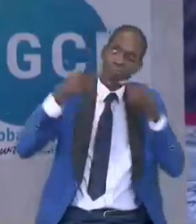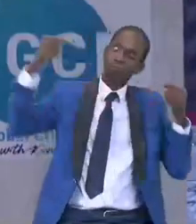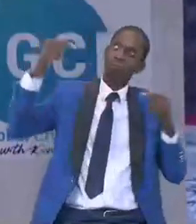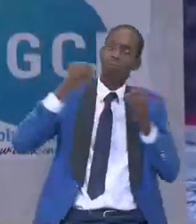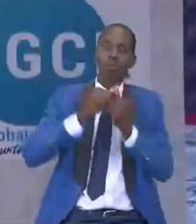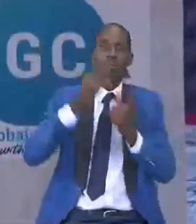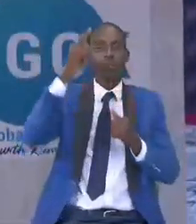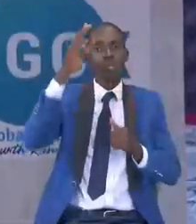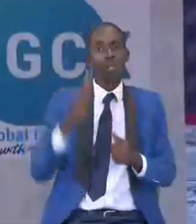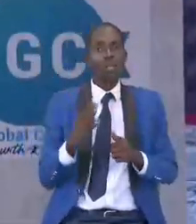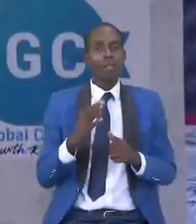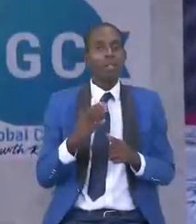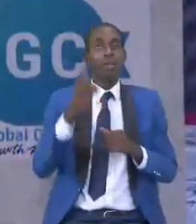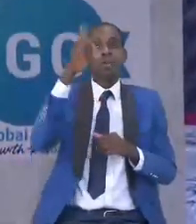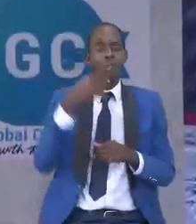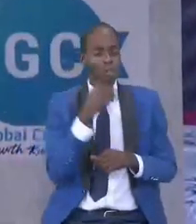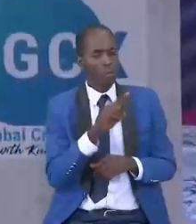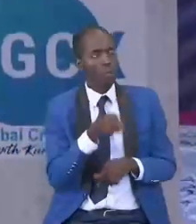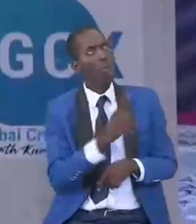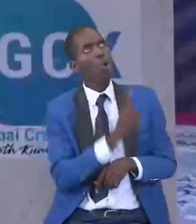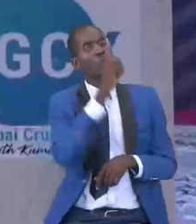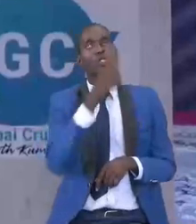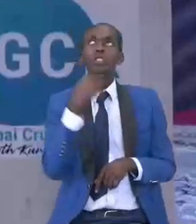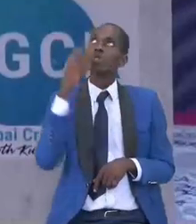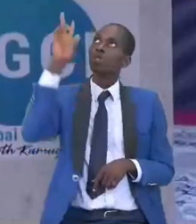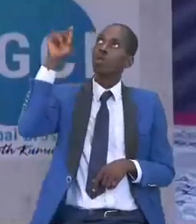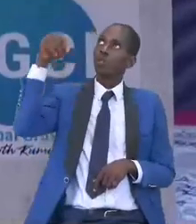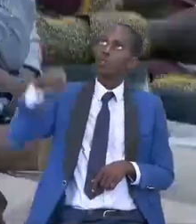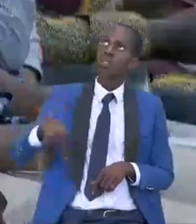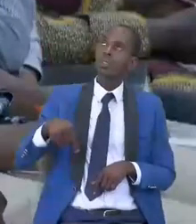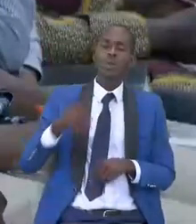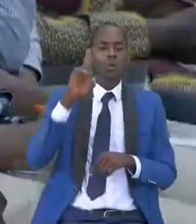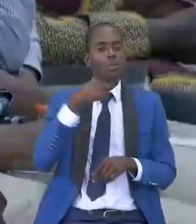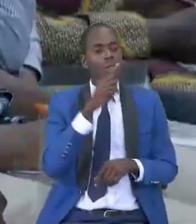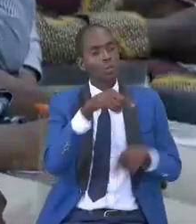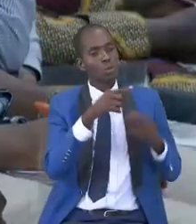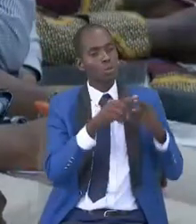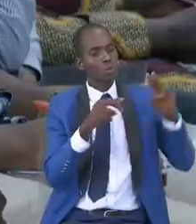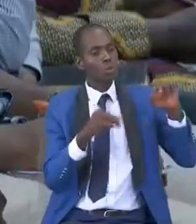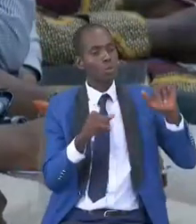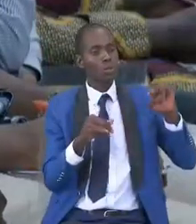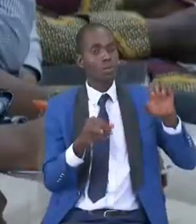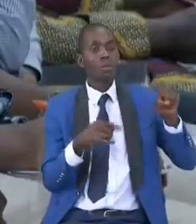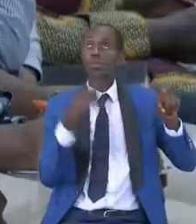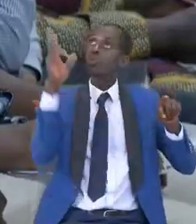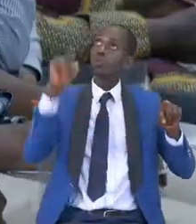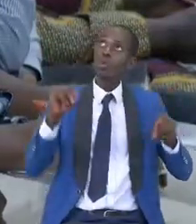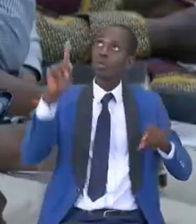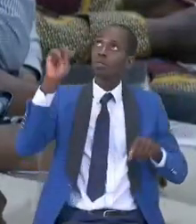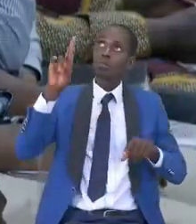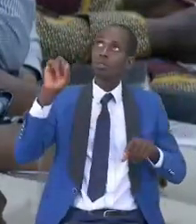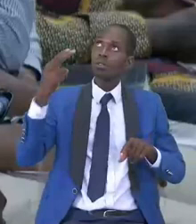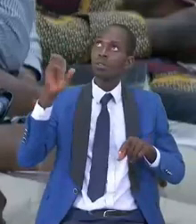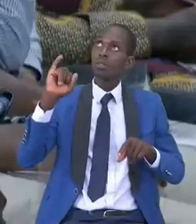était en amitié contre Dieu. Dieu l'a dit, monte, va à Ninive. Il a dit non, j'irai à Tarsis. Dieu